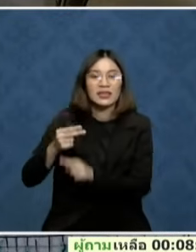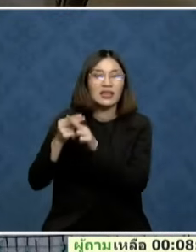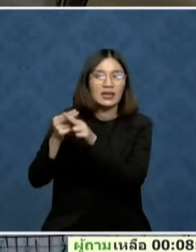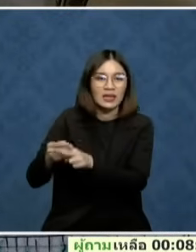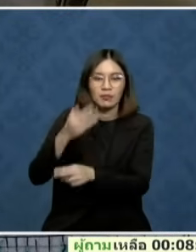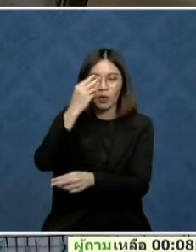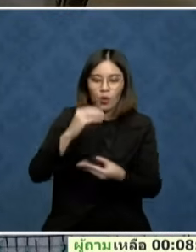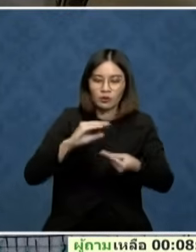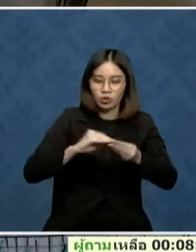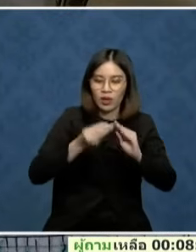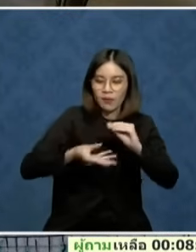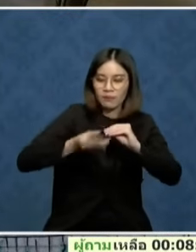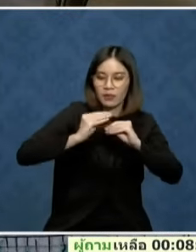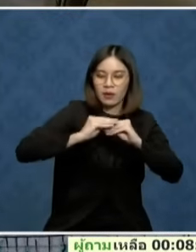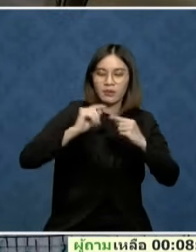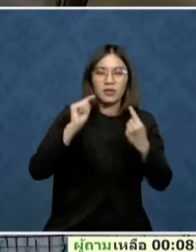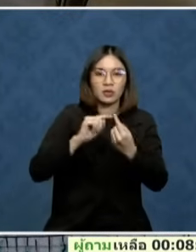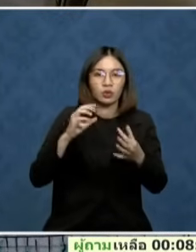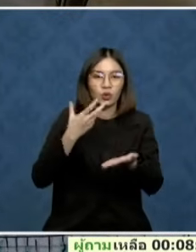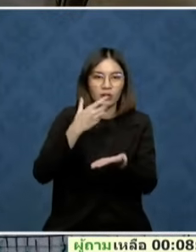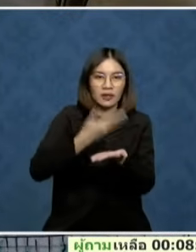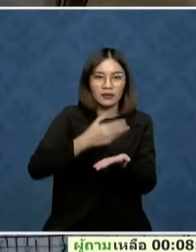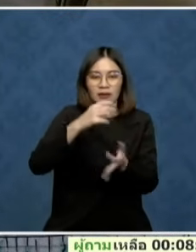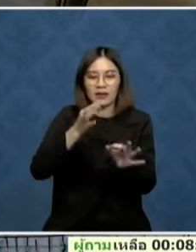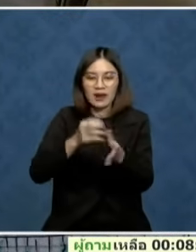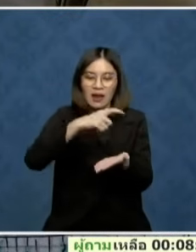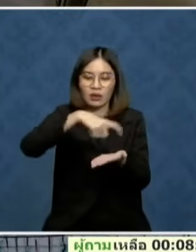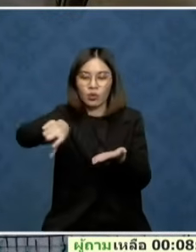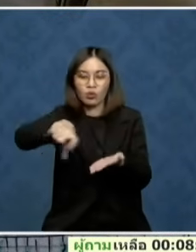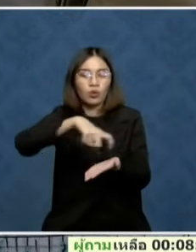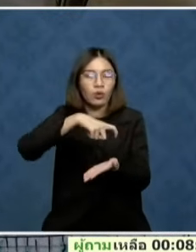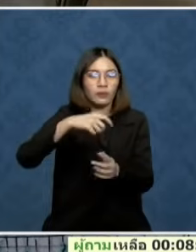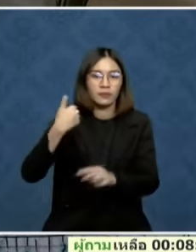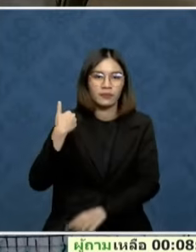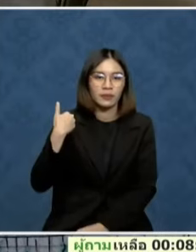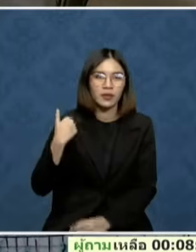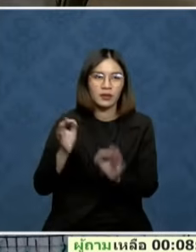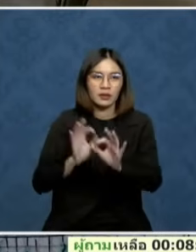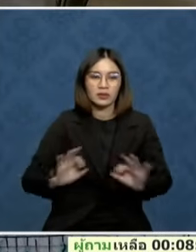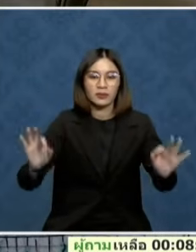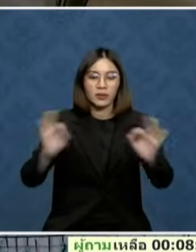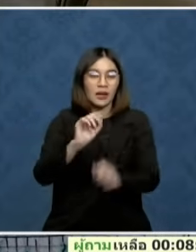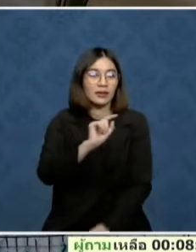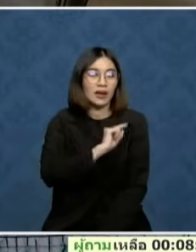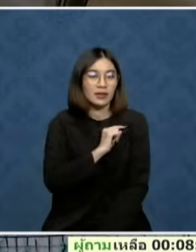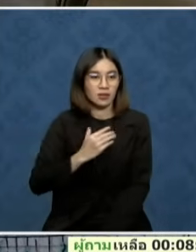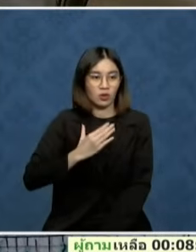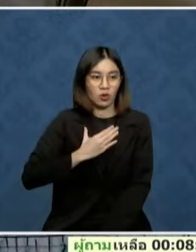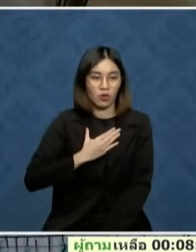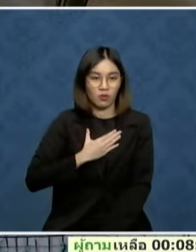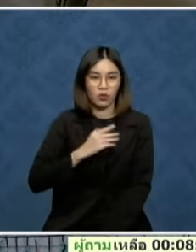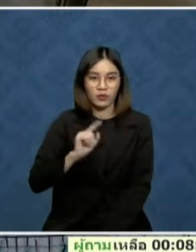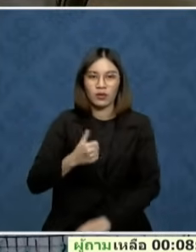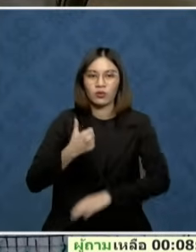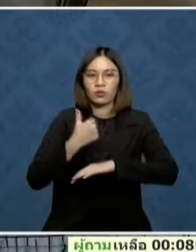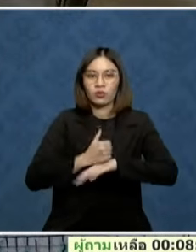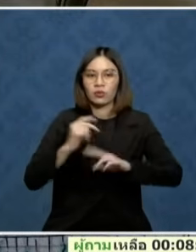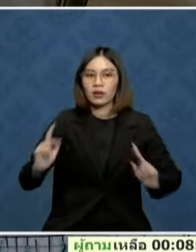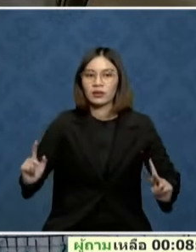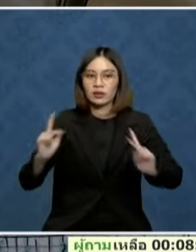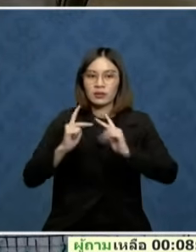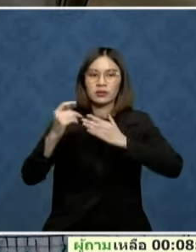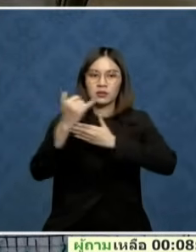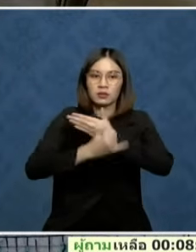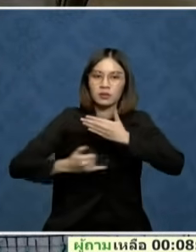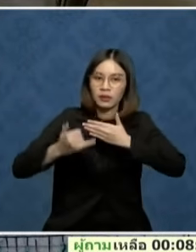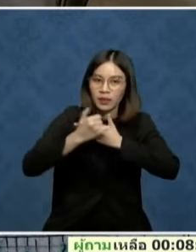เลขที่เพิ่มขึ้นของการทำธุรกรรมระหว่างธนาคารเองเท่านั้นดังนั้นหน้าที่ของผมในฐานะรัฐมนตรีว่าการกระทรวง